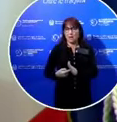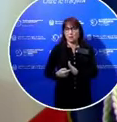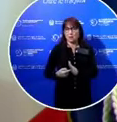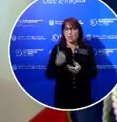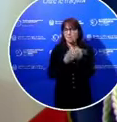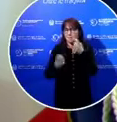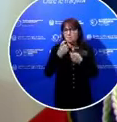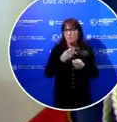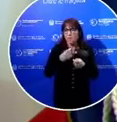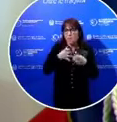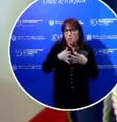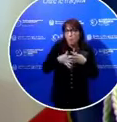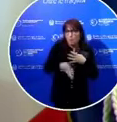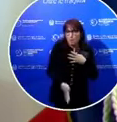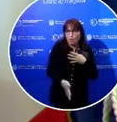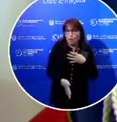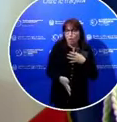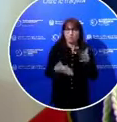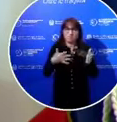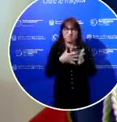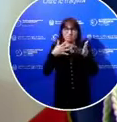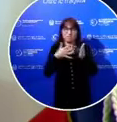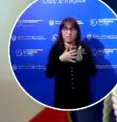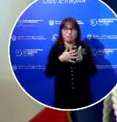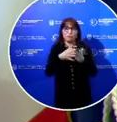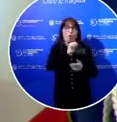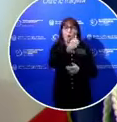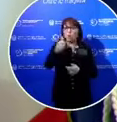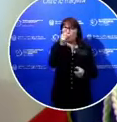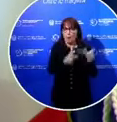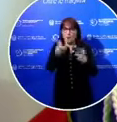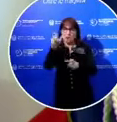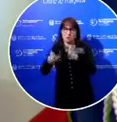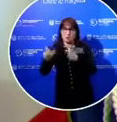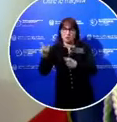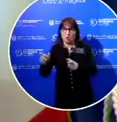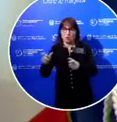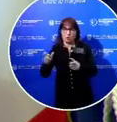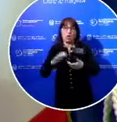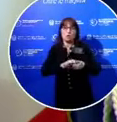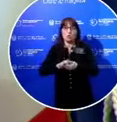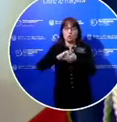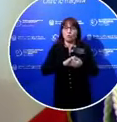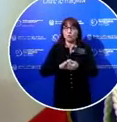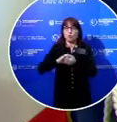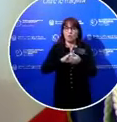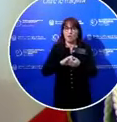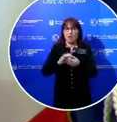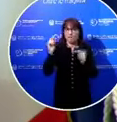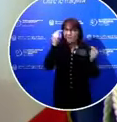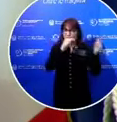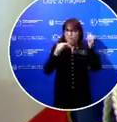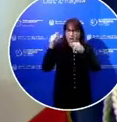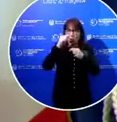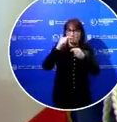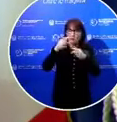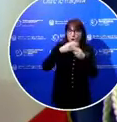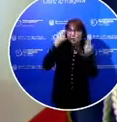profonde, legate a disagi che possono riguardare ciascuna persona e che la società fatica a cogliere per